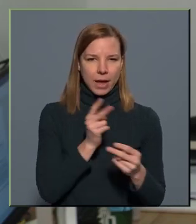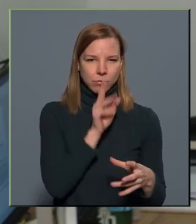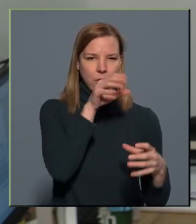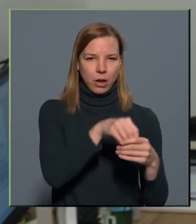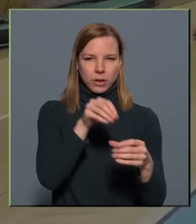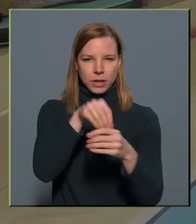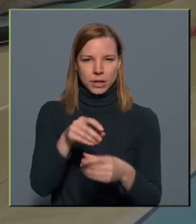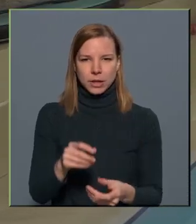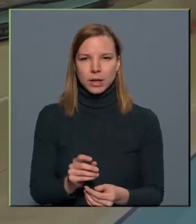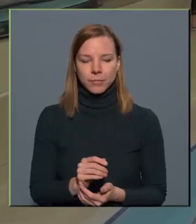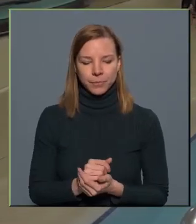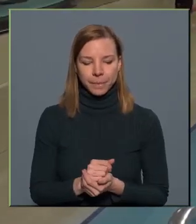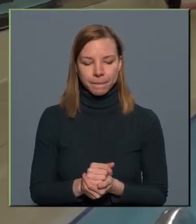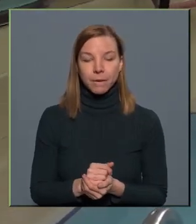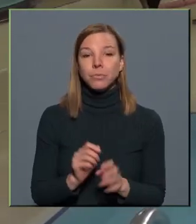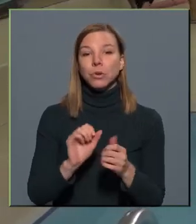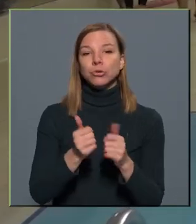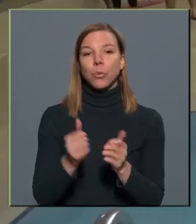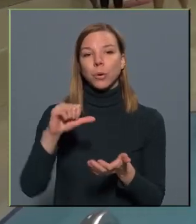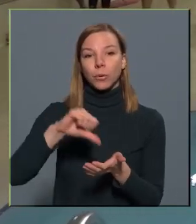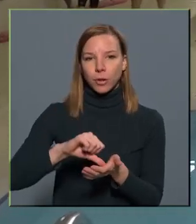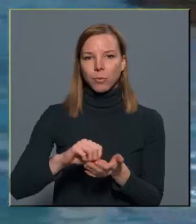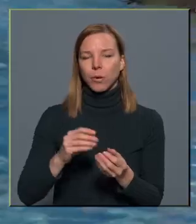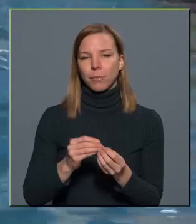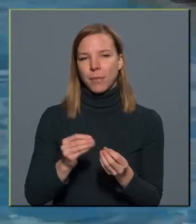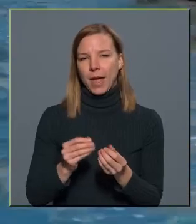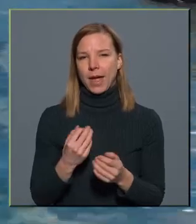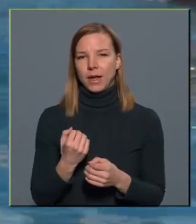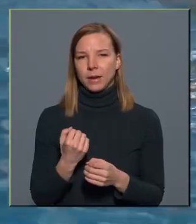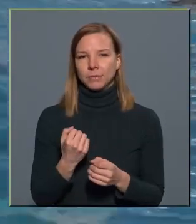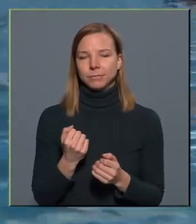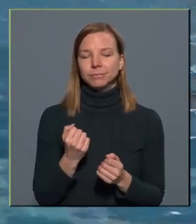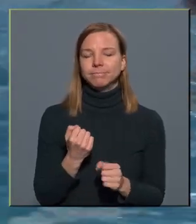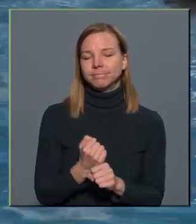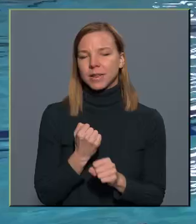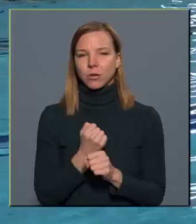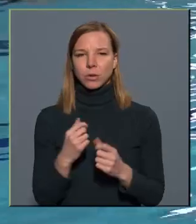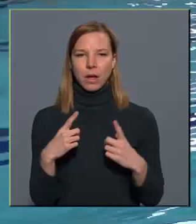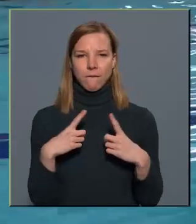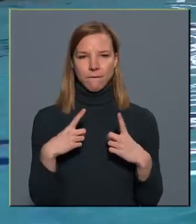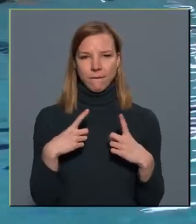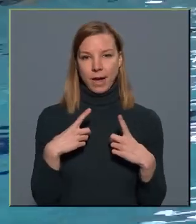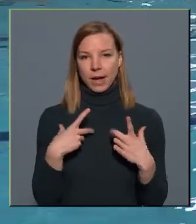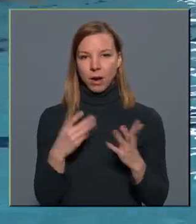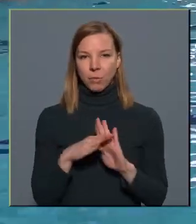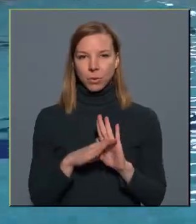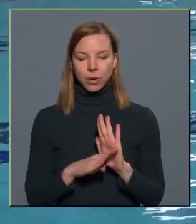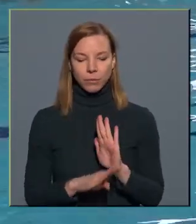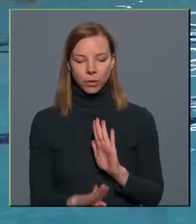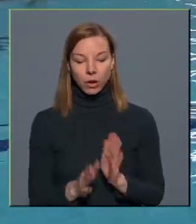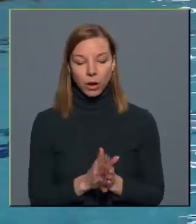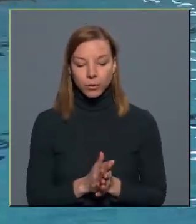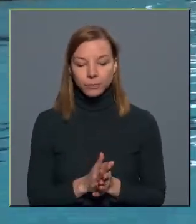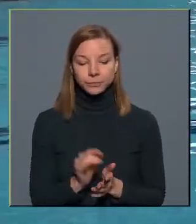és szeretne rajta részt venni. A sportközpont már izgatottan várja az idei év programjait. A már hosszú évek óta hagyományos sportesemények